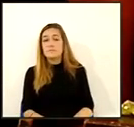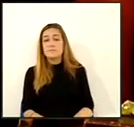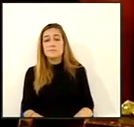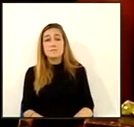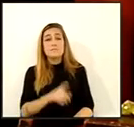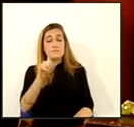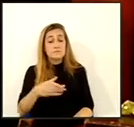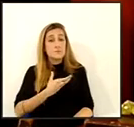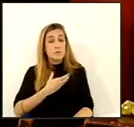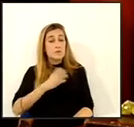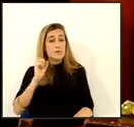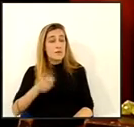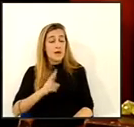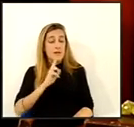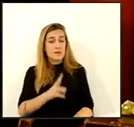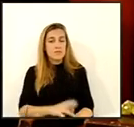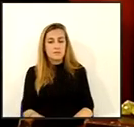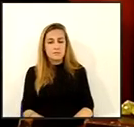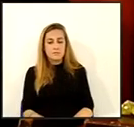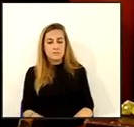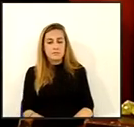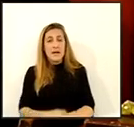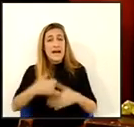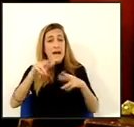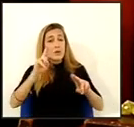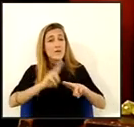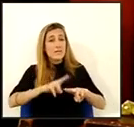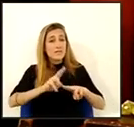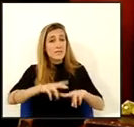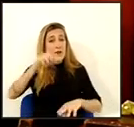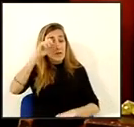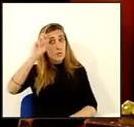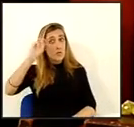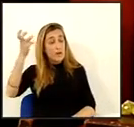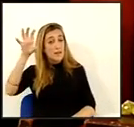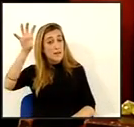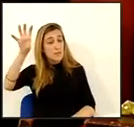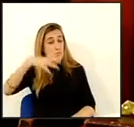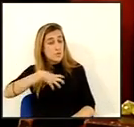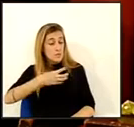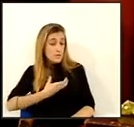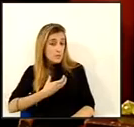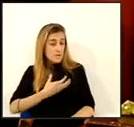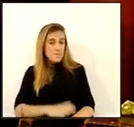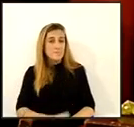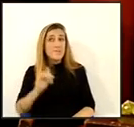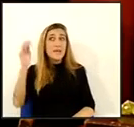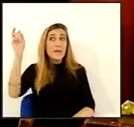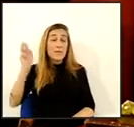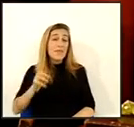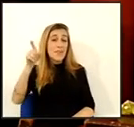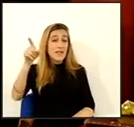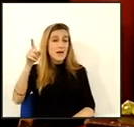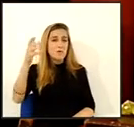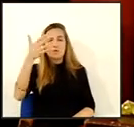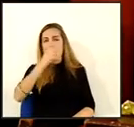propi Ajuntament de Vic. Encara que el festival porta el nom d'un altre municipi i els seus orígens comencin allà, no